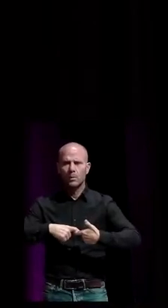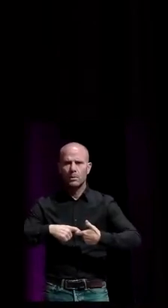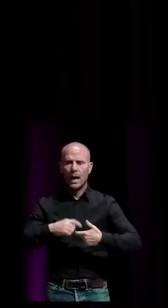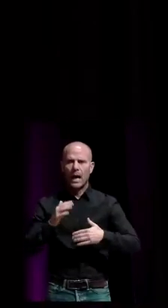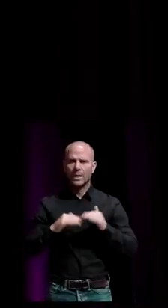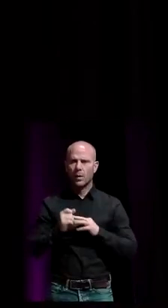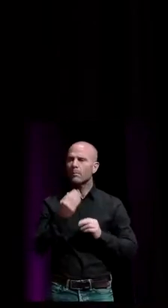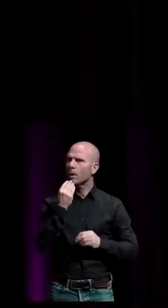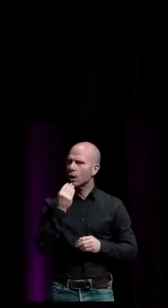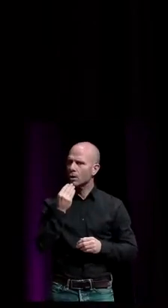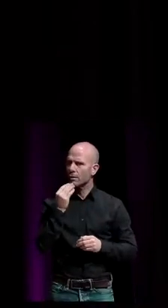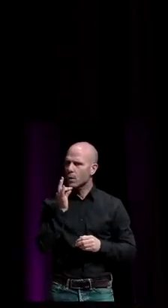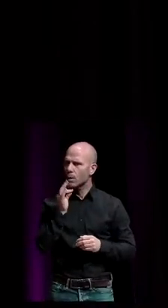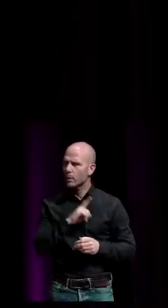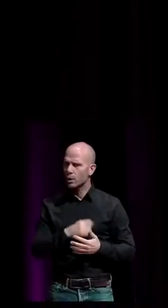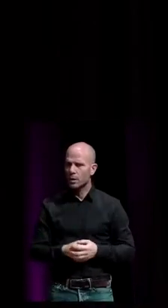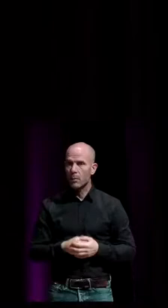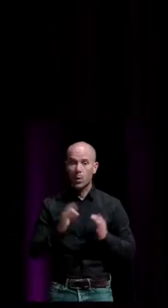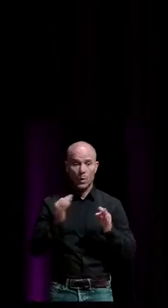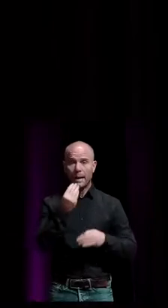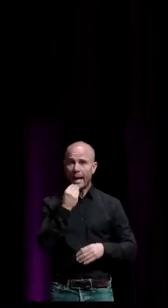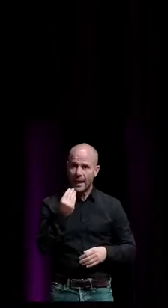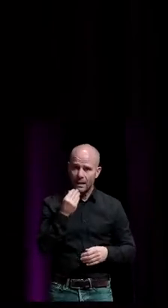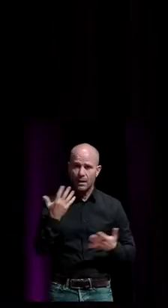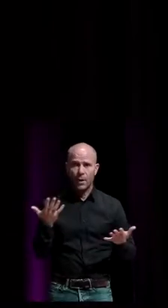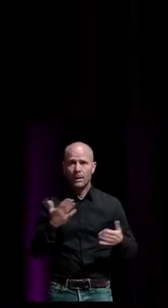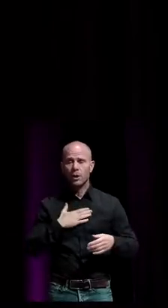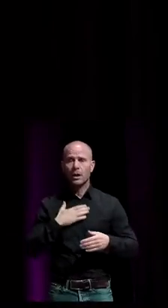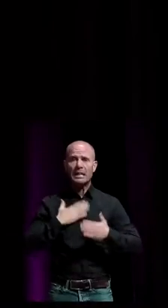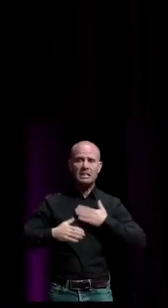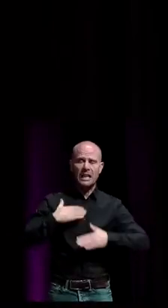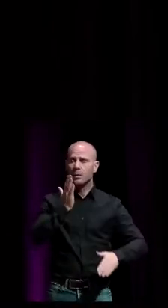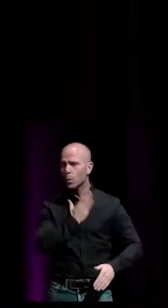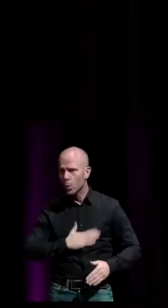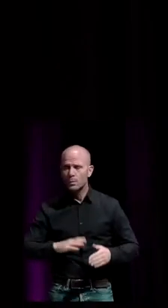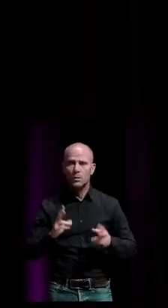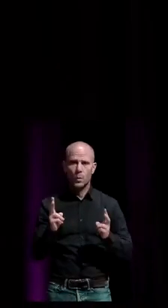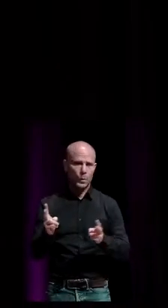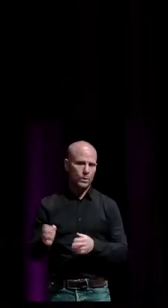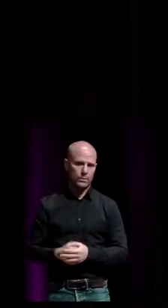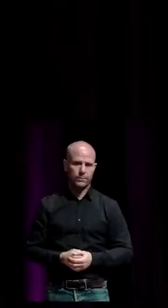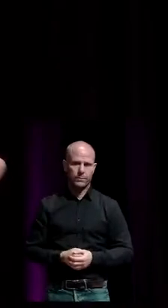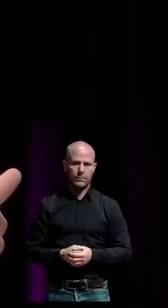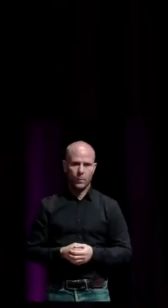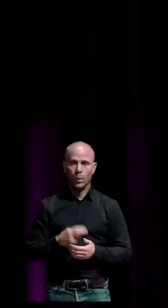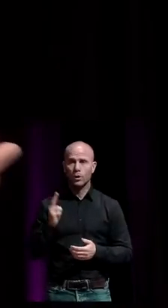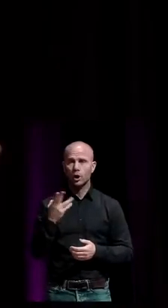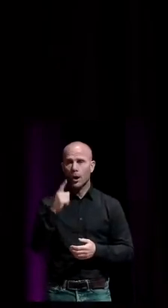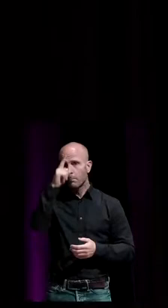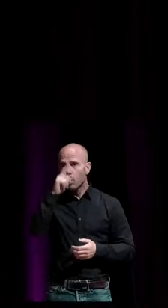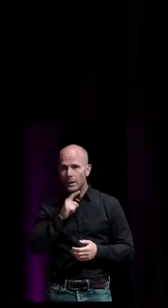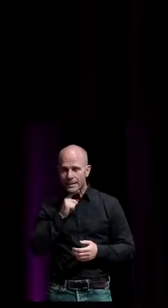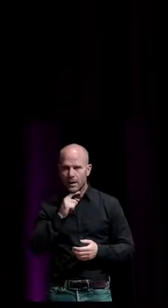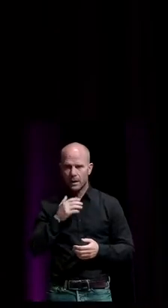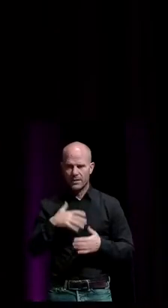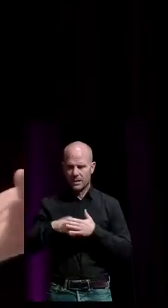mat. Och hur man äter och vad man tycker är intressant och gott och så vidare. Och när det gäller nya policies som vi